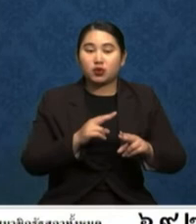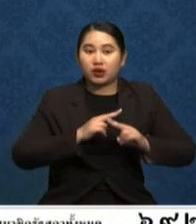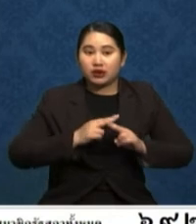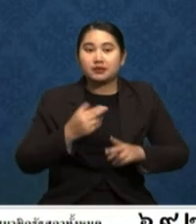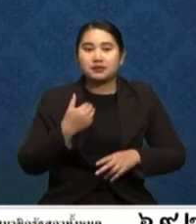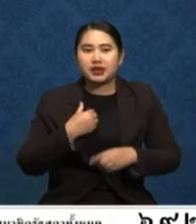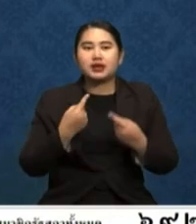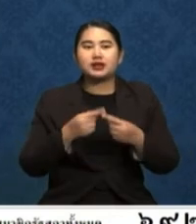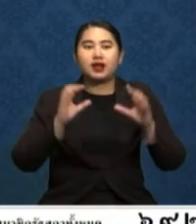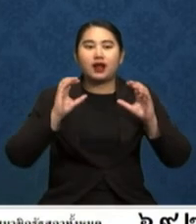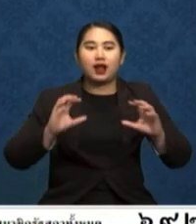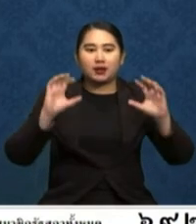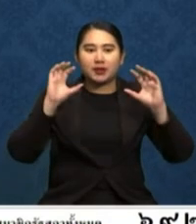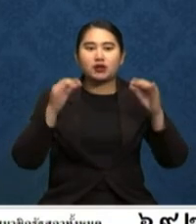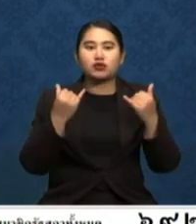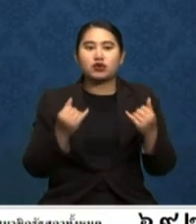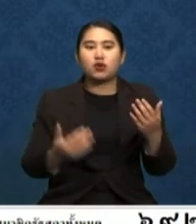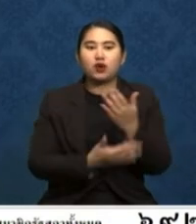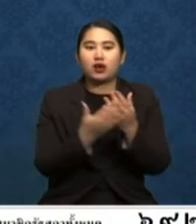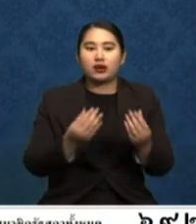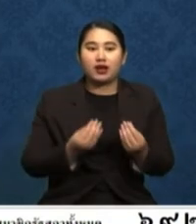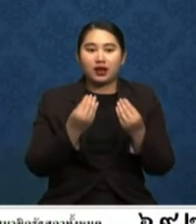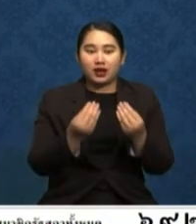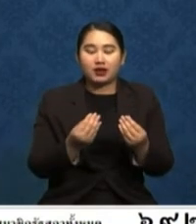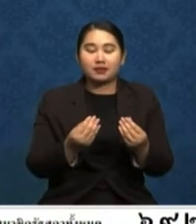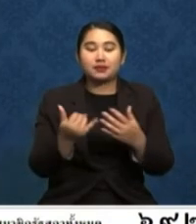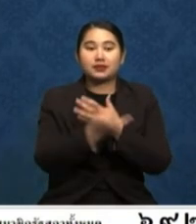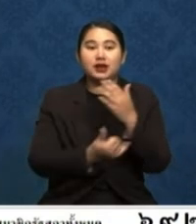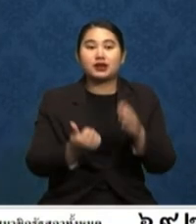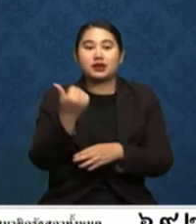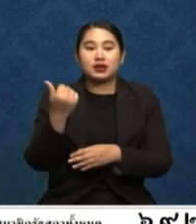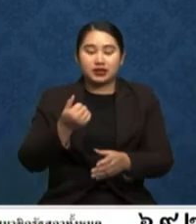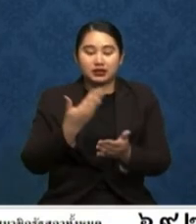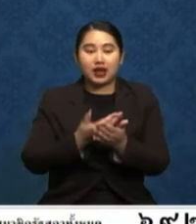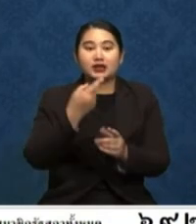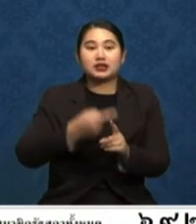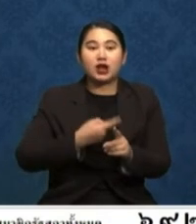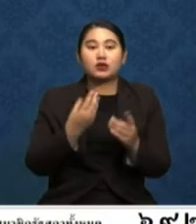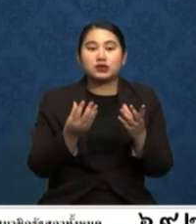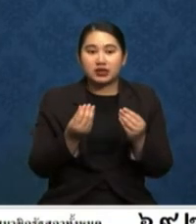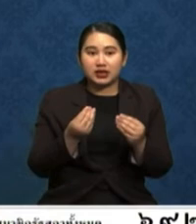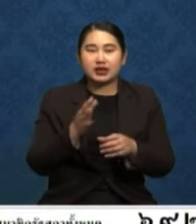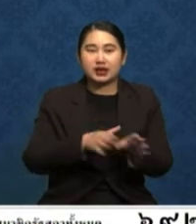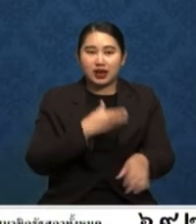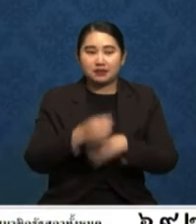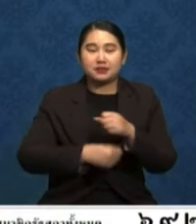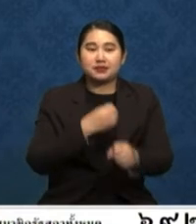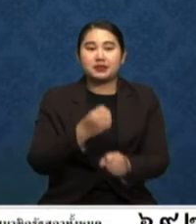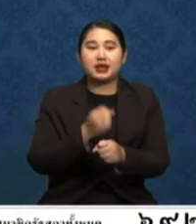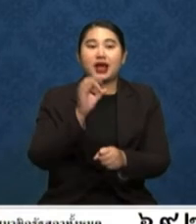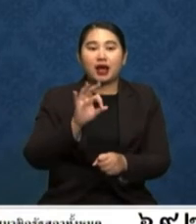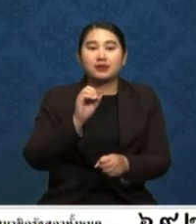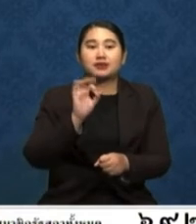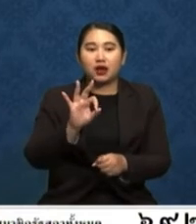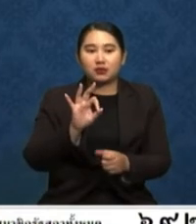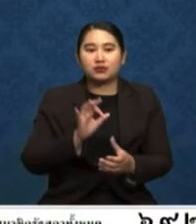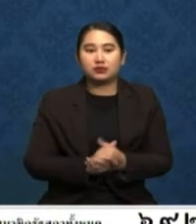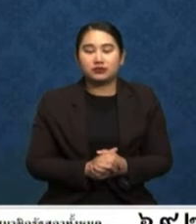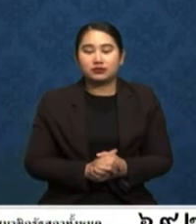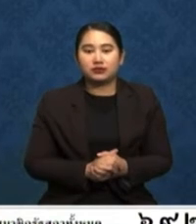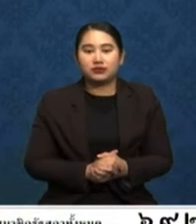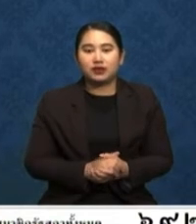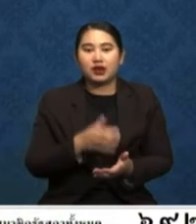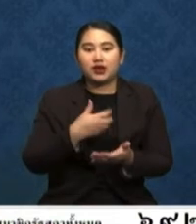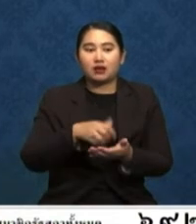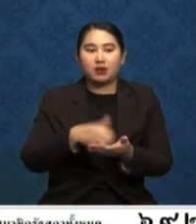คะแต่รัฐกำลังจะเปิดโอกาสให้ต่างชาติเข้ามาเช่าที่ดินถึง 99ปีทั้งหมดที่